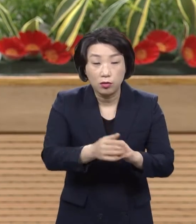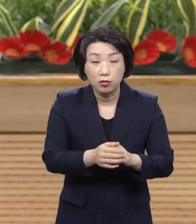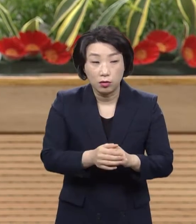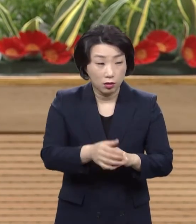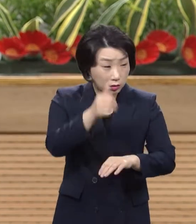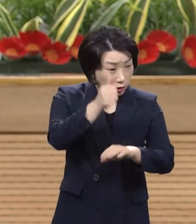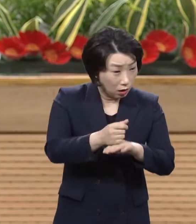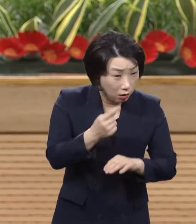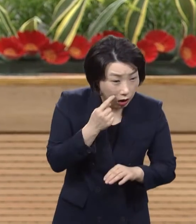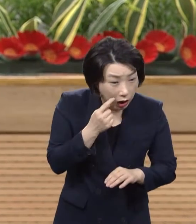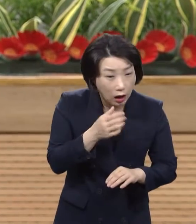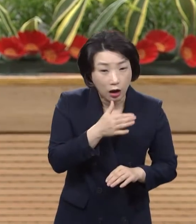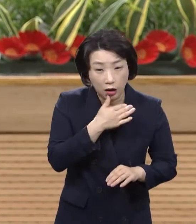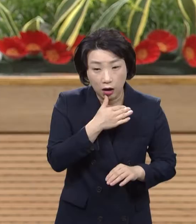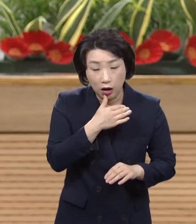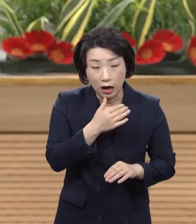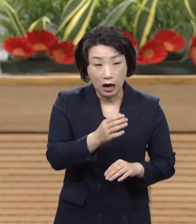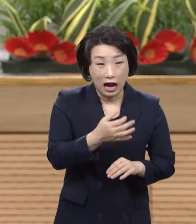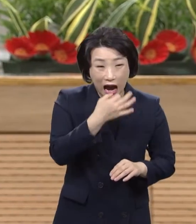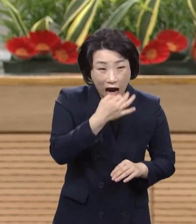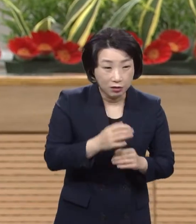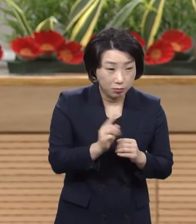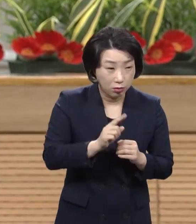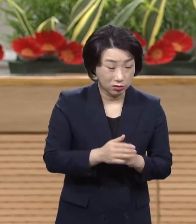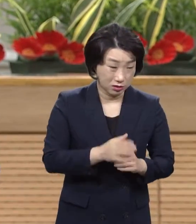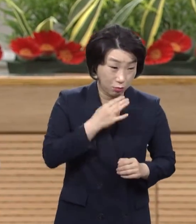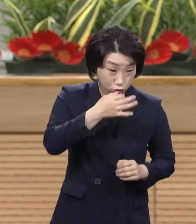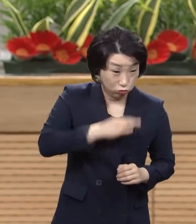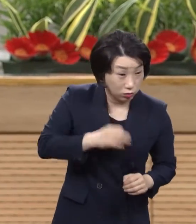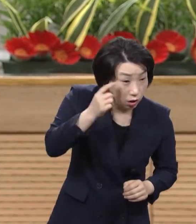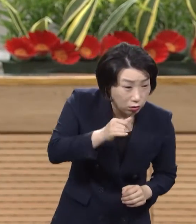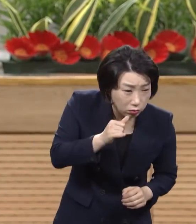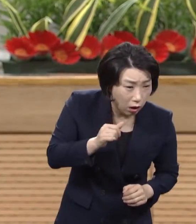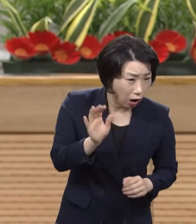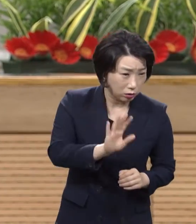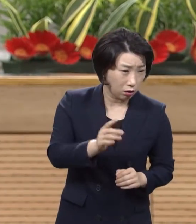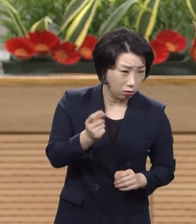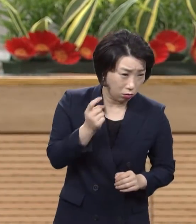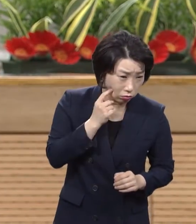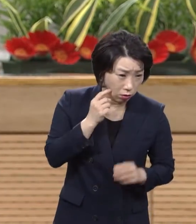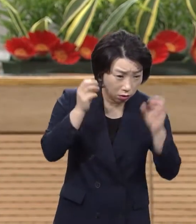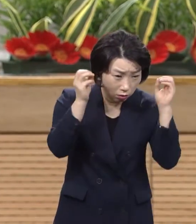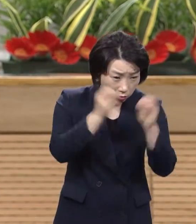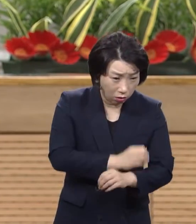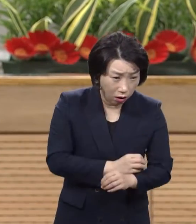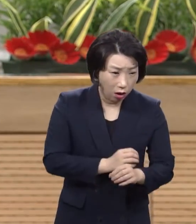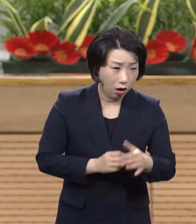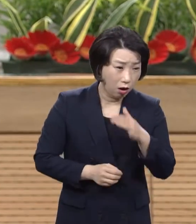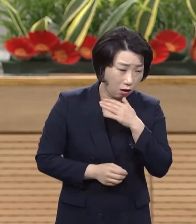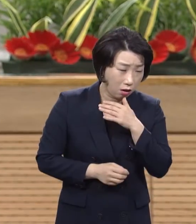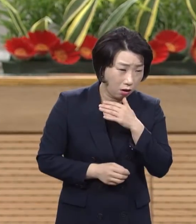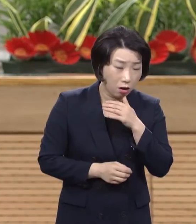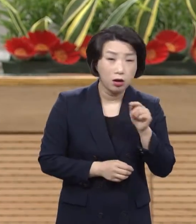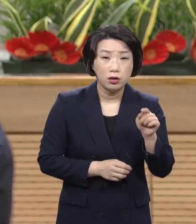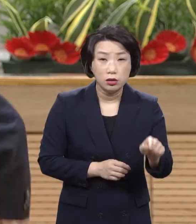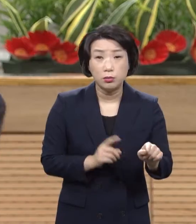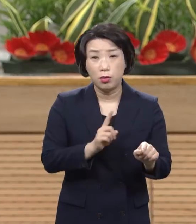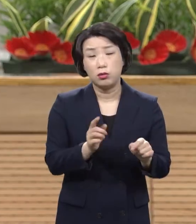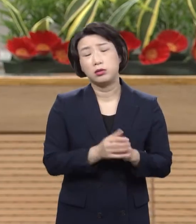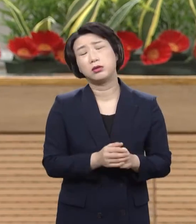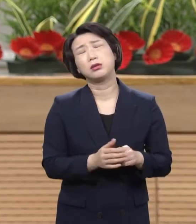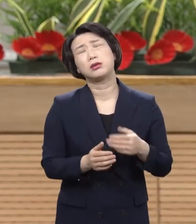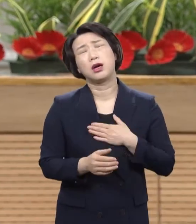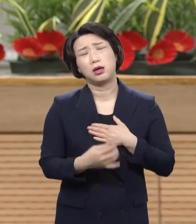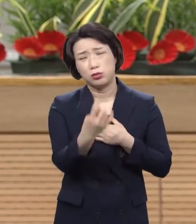나중에 보니까 욕심이 참이요 유익인 줄 알았더니 거짓이요. 이거는 정말로